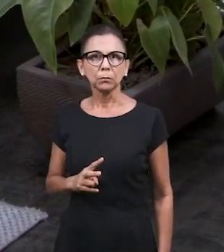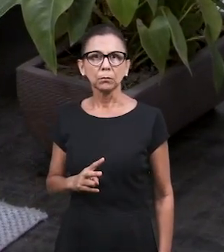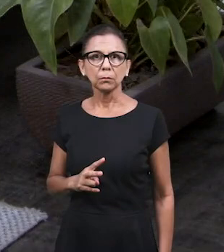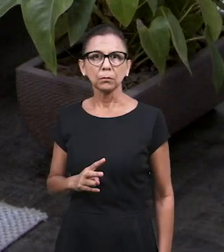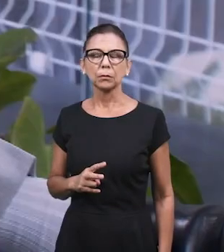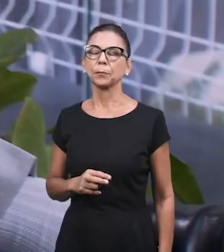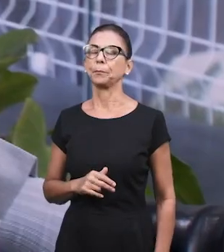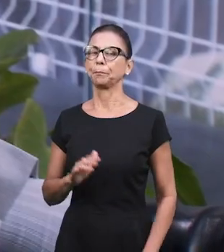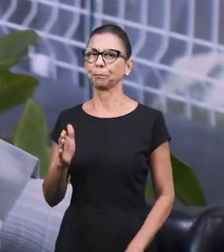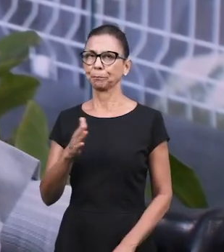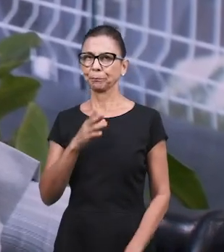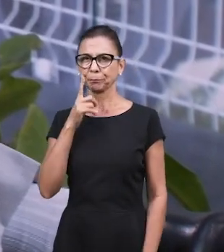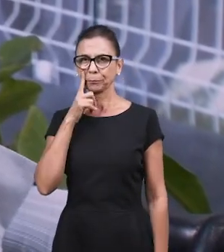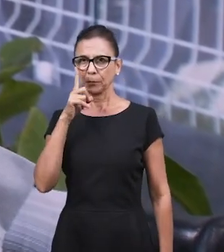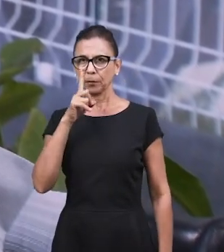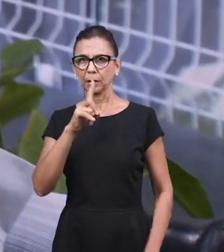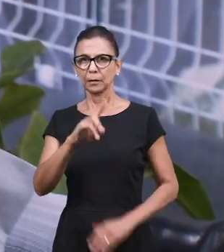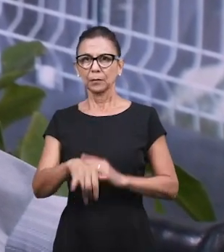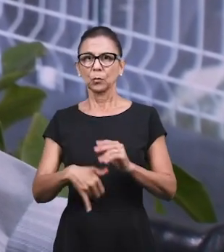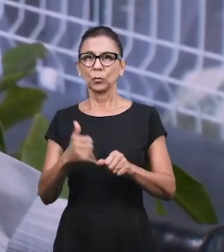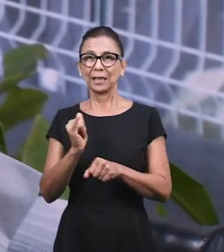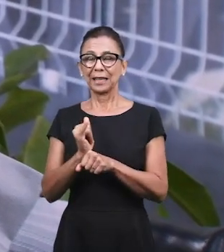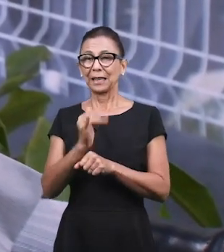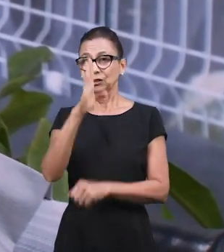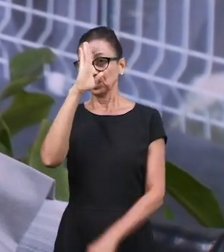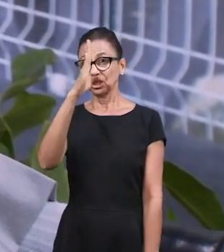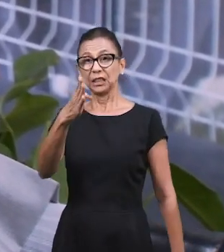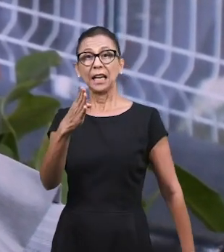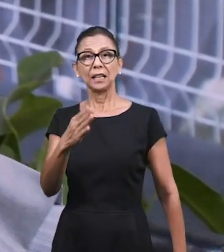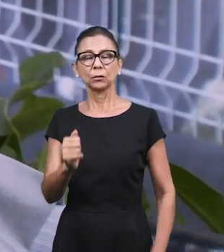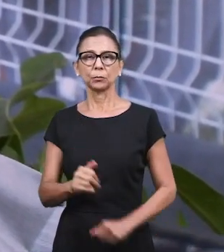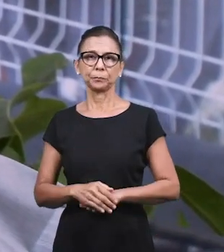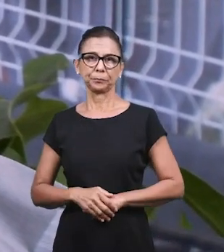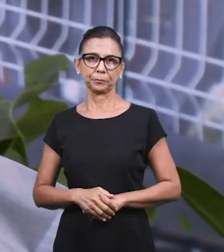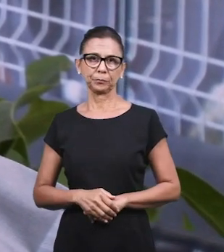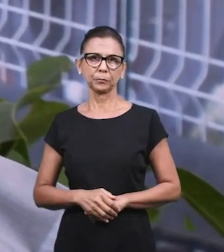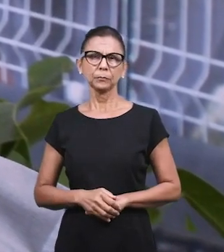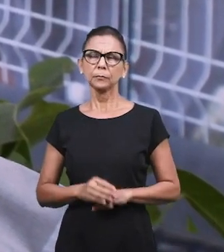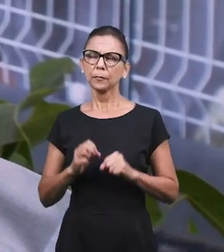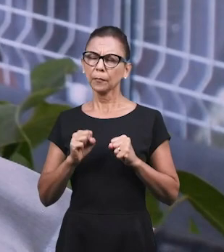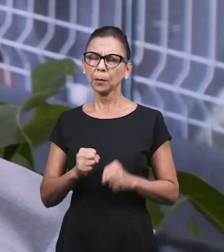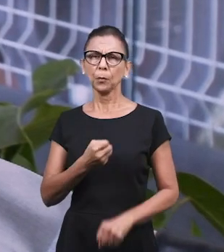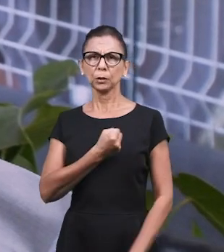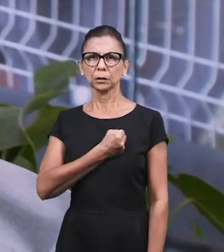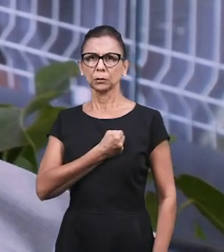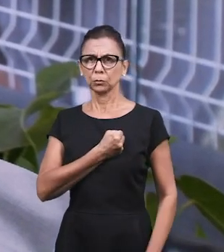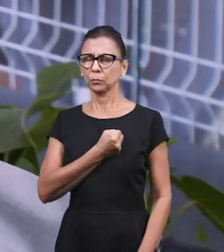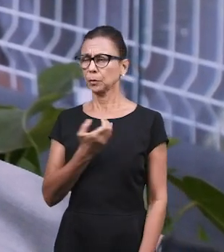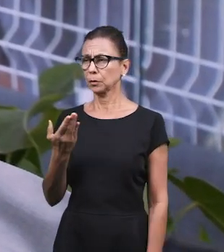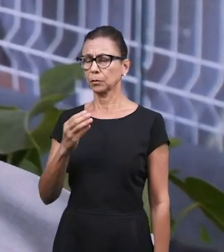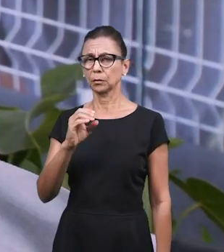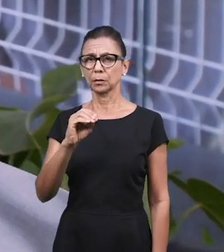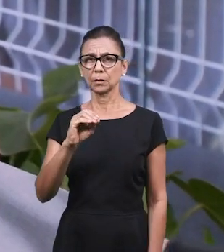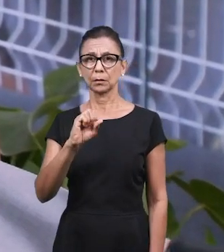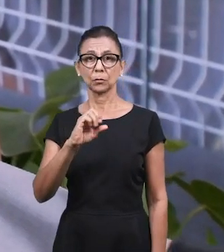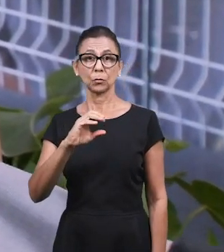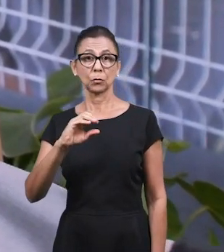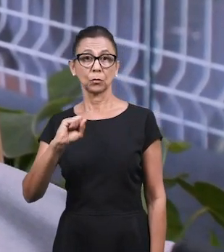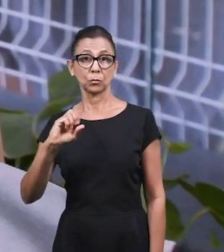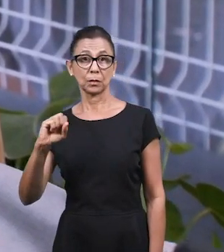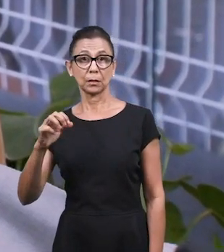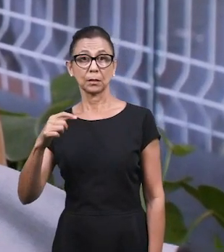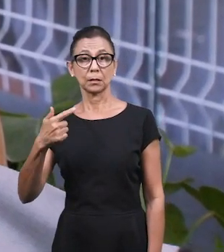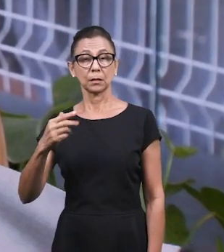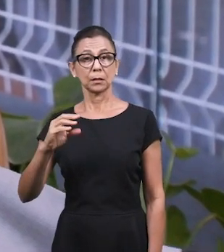avant, cette parole est pour vous. Nous avons un canal direct pour vous répondre. Appelez-nous gratuitement, n'importe quelle heure de